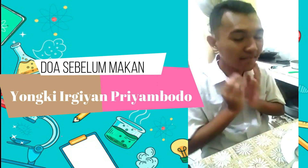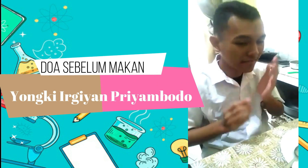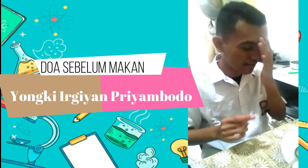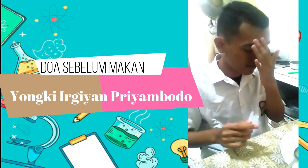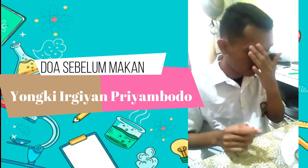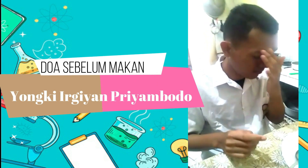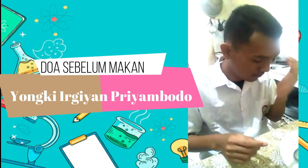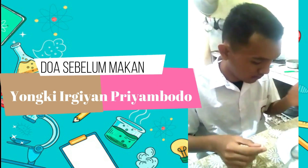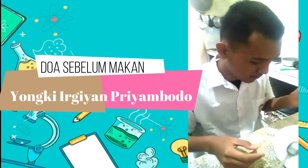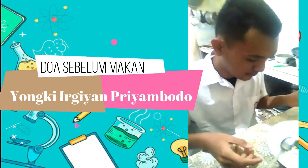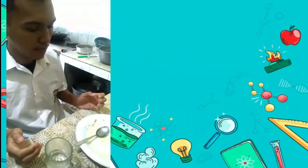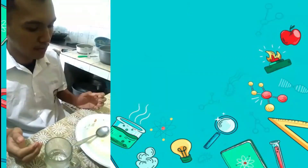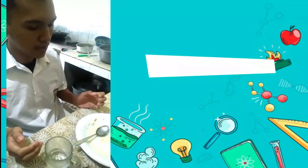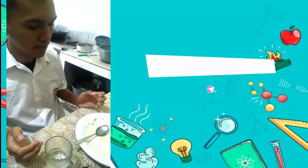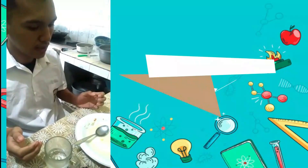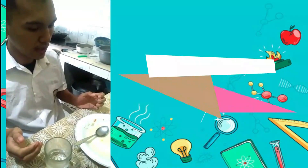alamin.